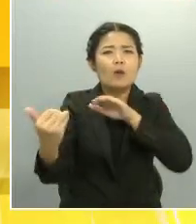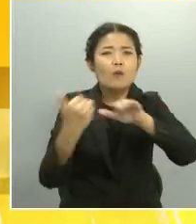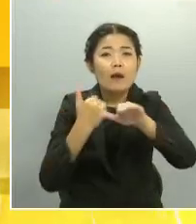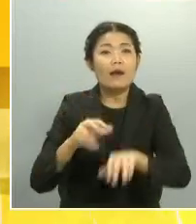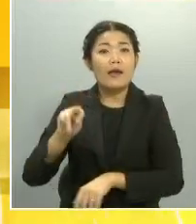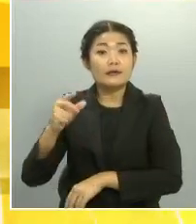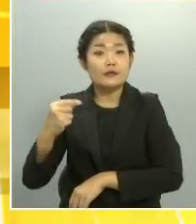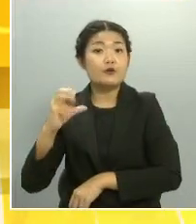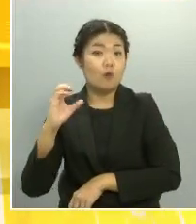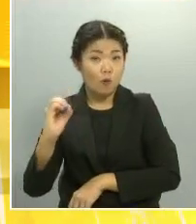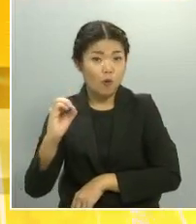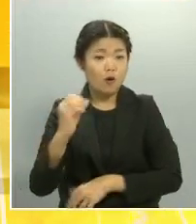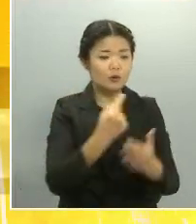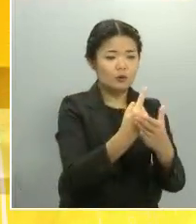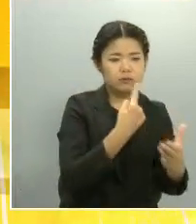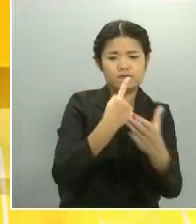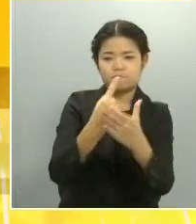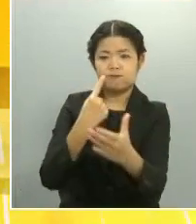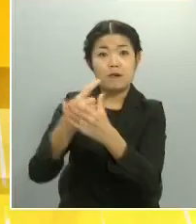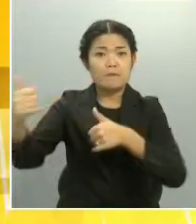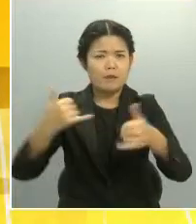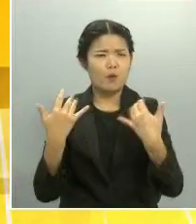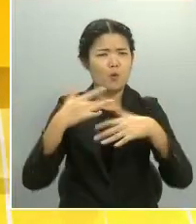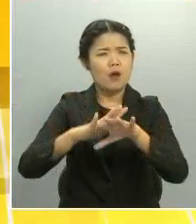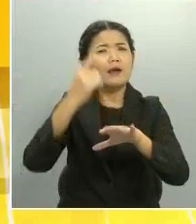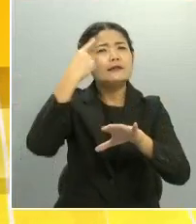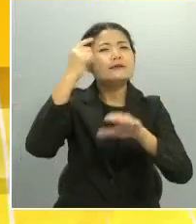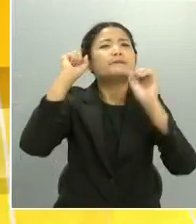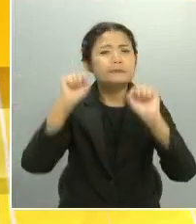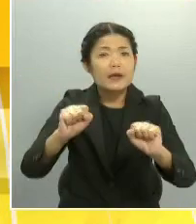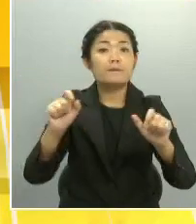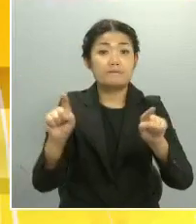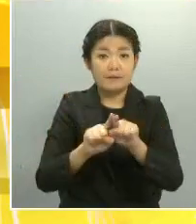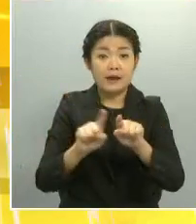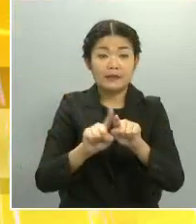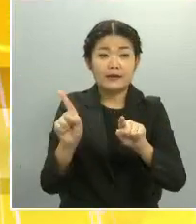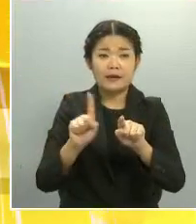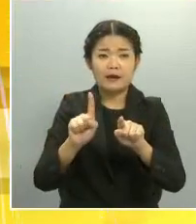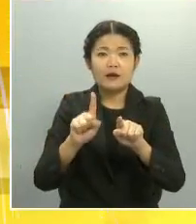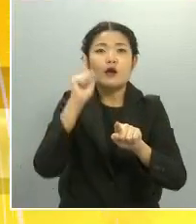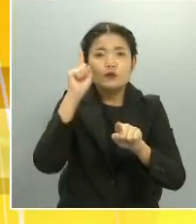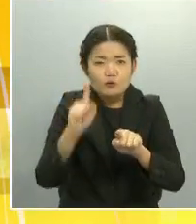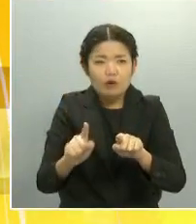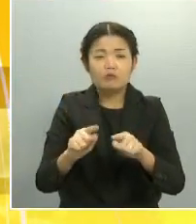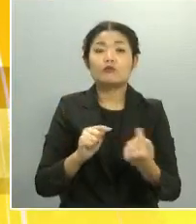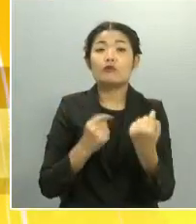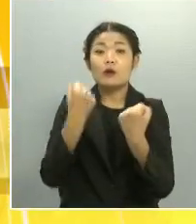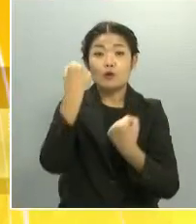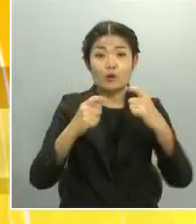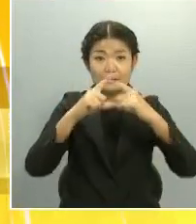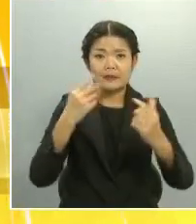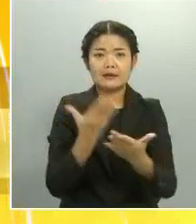อย่างเงี้ยค่ะทุกฝ่ายก็เห็นเห็นตรงกันว่าควรให้มีการพิจารณาปรับค่าโดยสารรถแท็กซี่